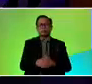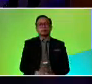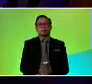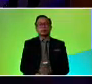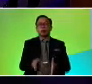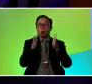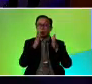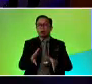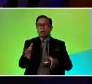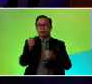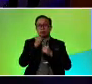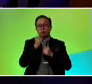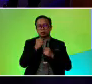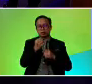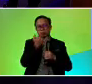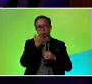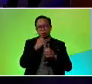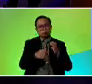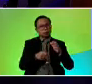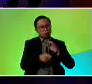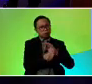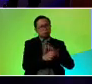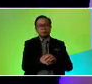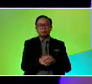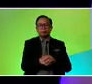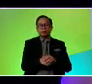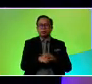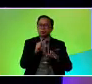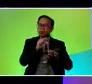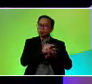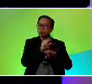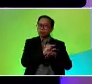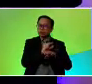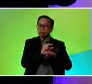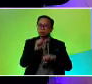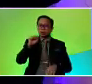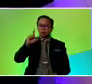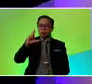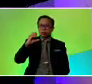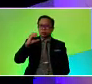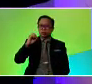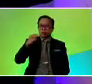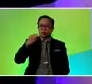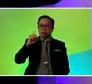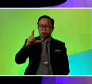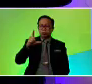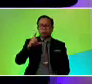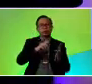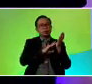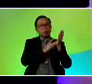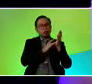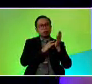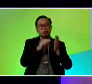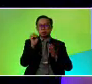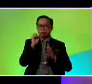kesempatan tadi oke yang kedua adalah penggunaan bahan terlarang seperti alkohol dadah dan sebagainya mereka ini dinafikan